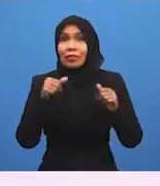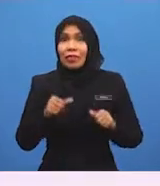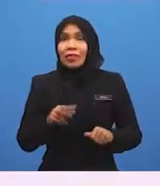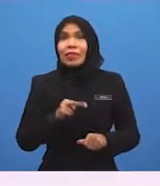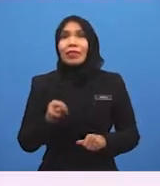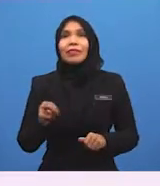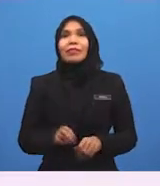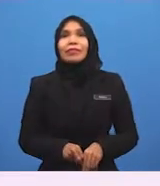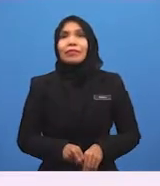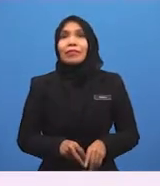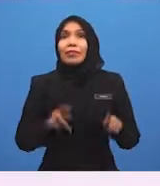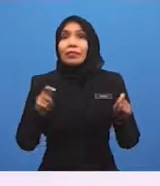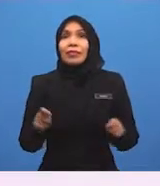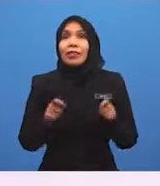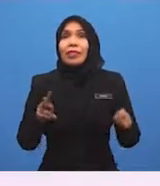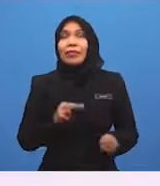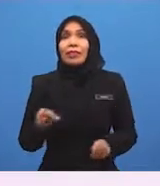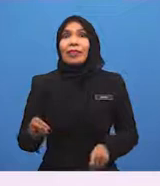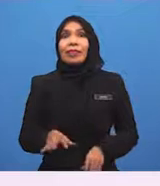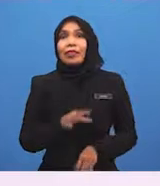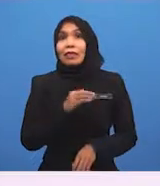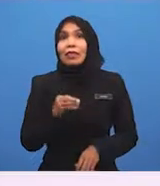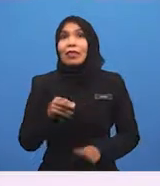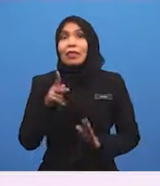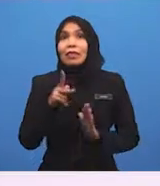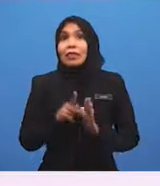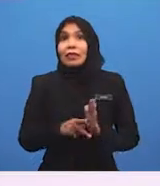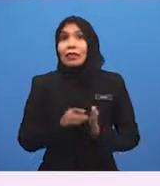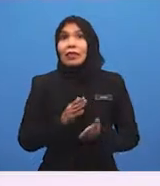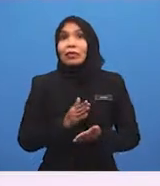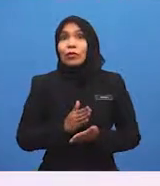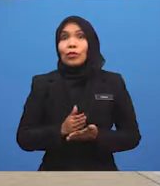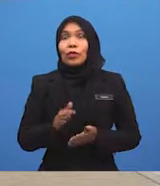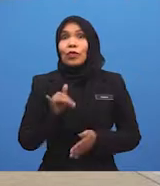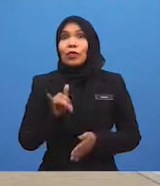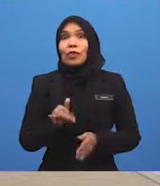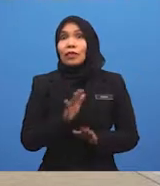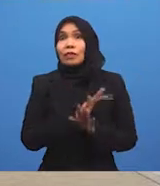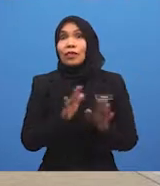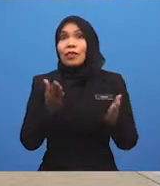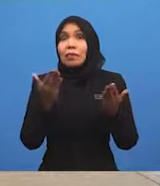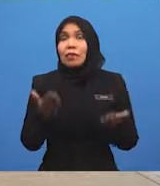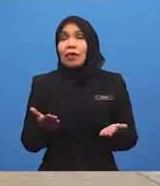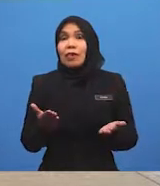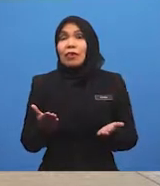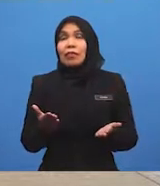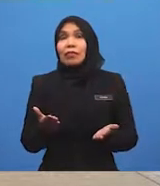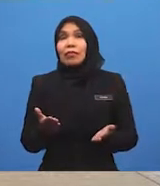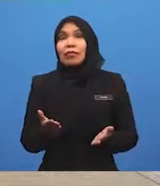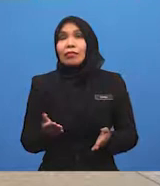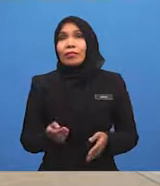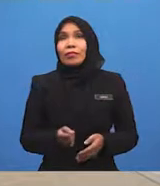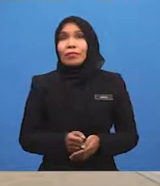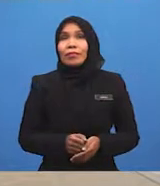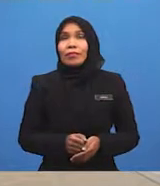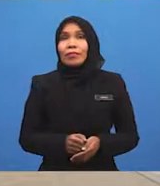Tindakan dan keputusan yang tidak berat sebelah. Cikgu ulang ya. Maksud